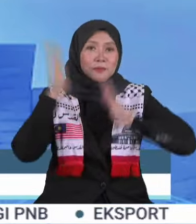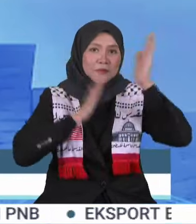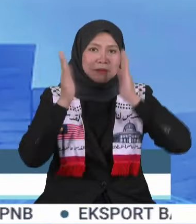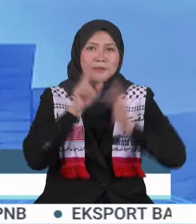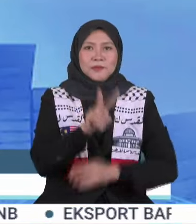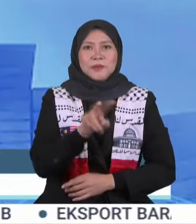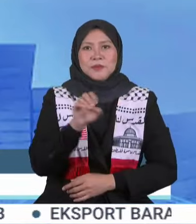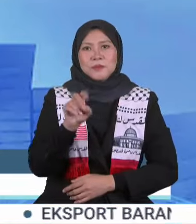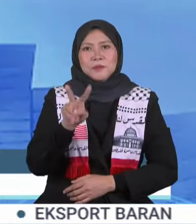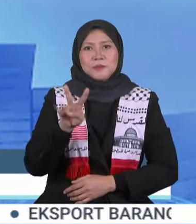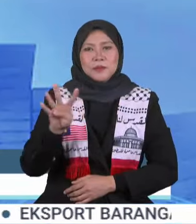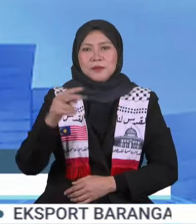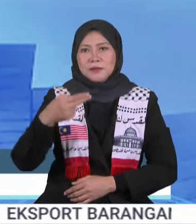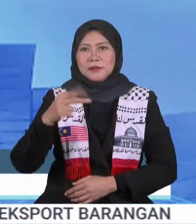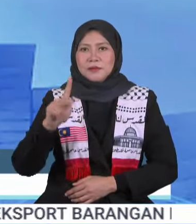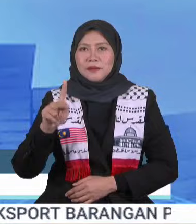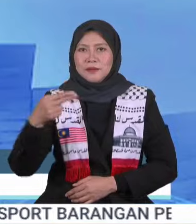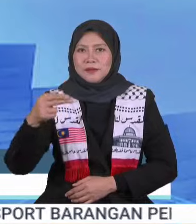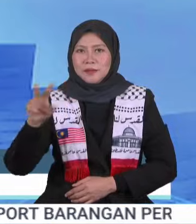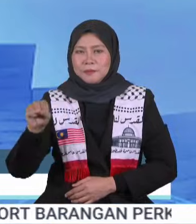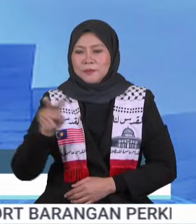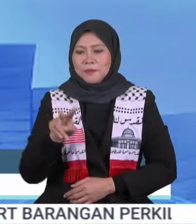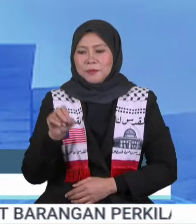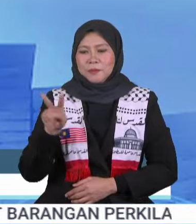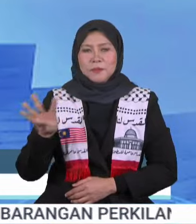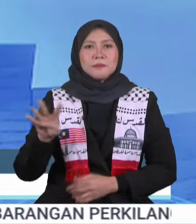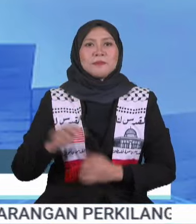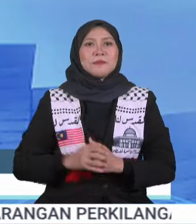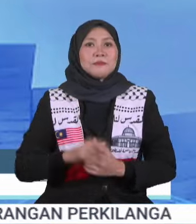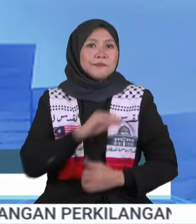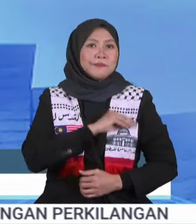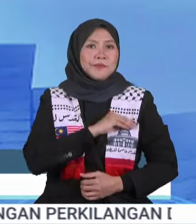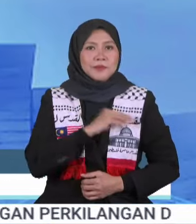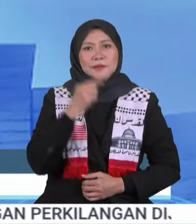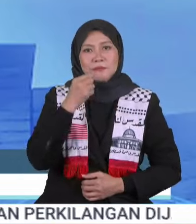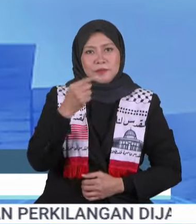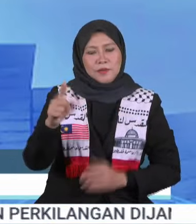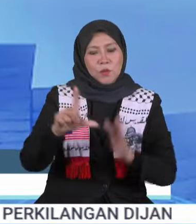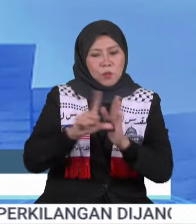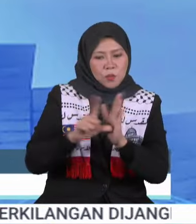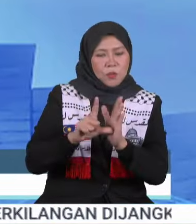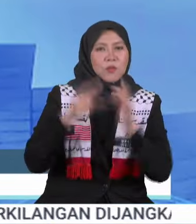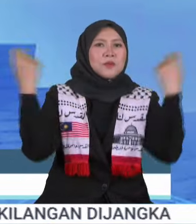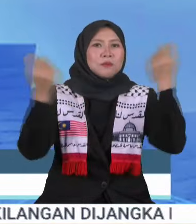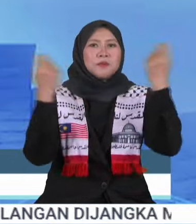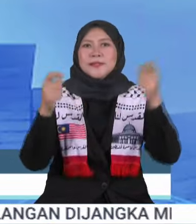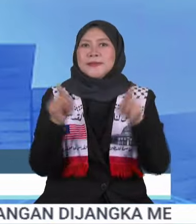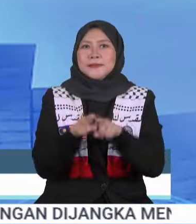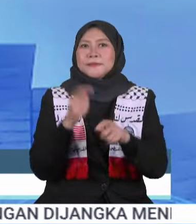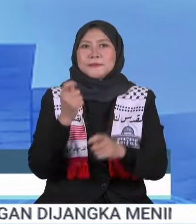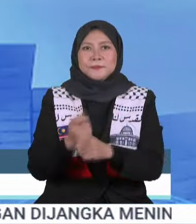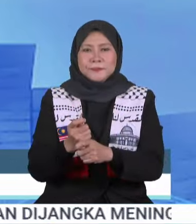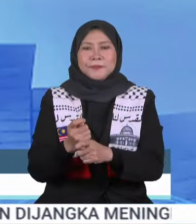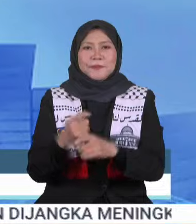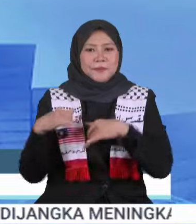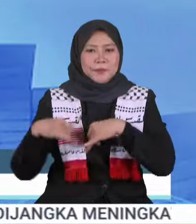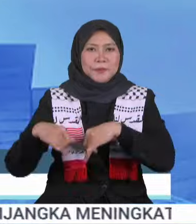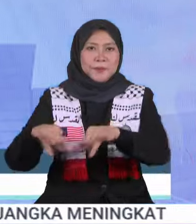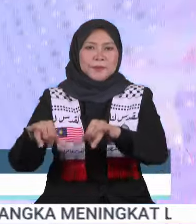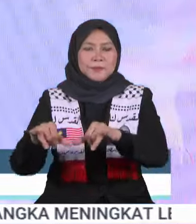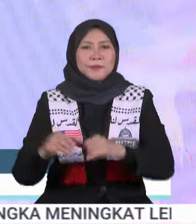2024 HKHM 2024. Menurut Fahmi Fadil, logo sambutan pula dikekalkan seperti tahun sebelumnya.